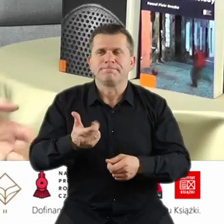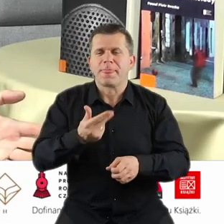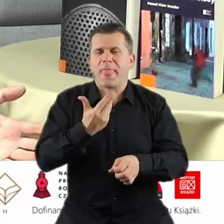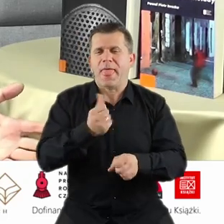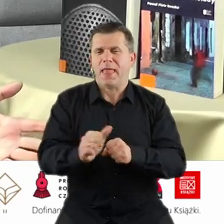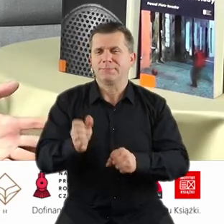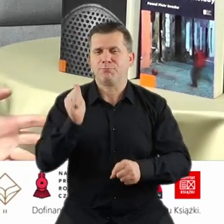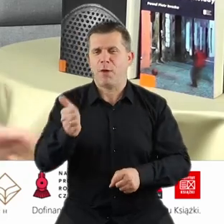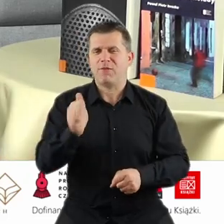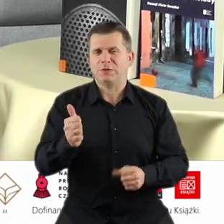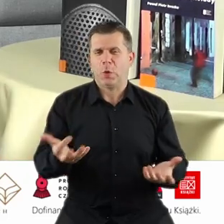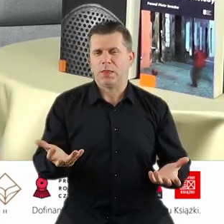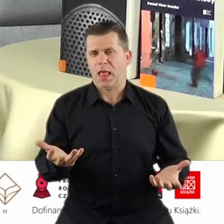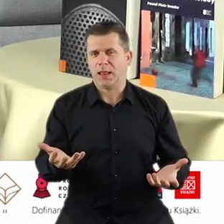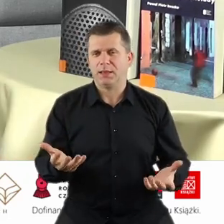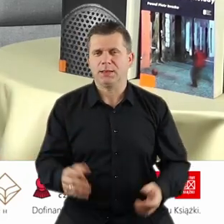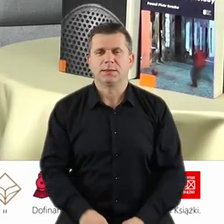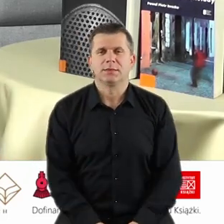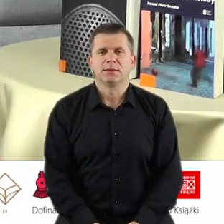zbyt profesjonalnie.